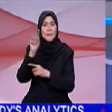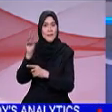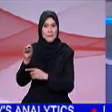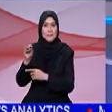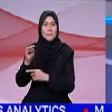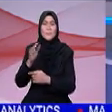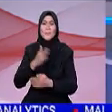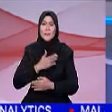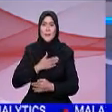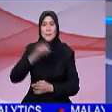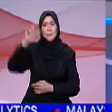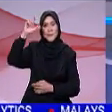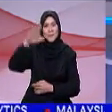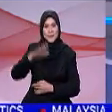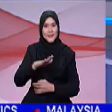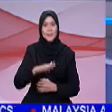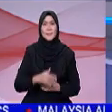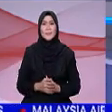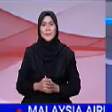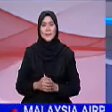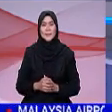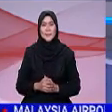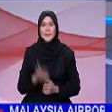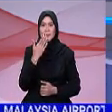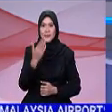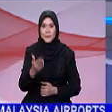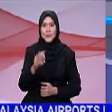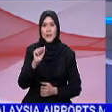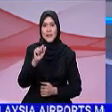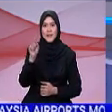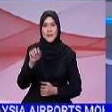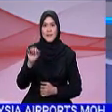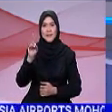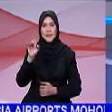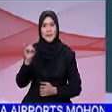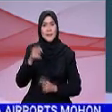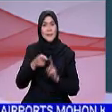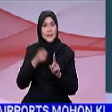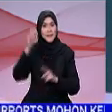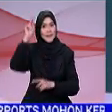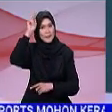Salam Ramadan. Baik, terima kasih Azidi dari Kelantan.